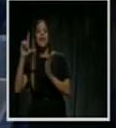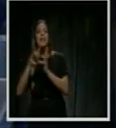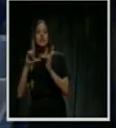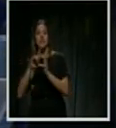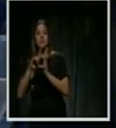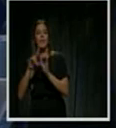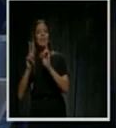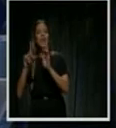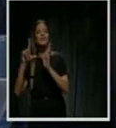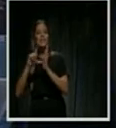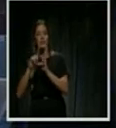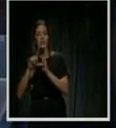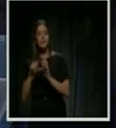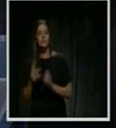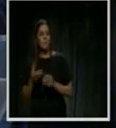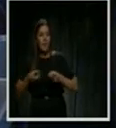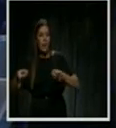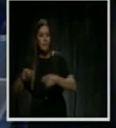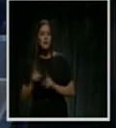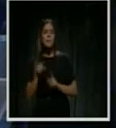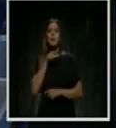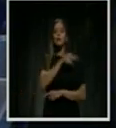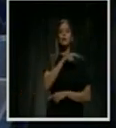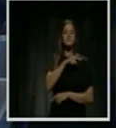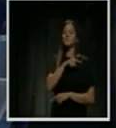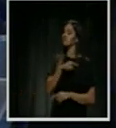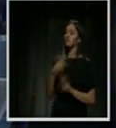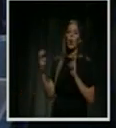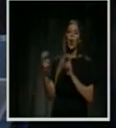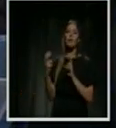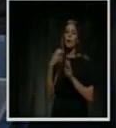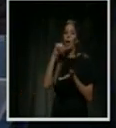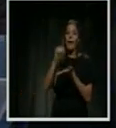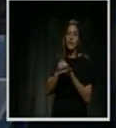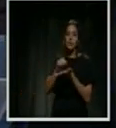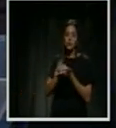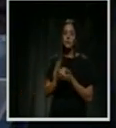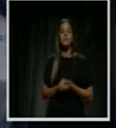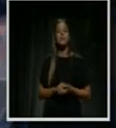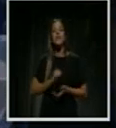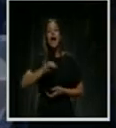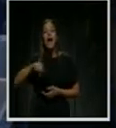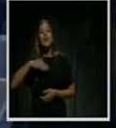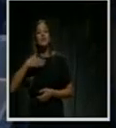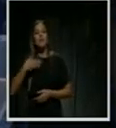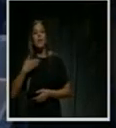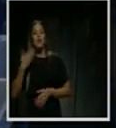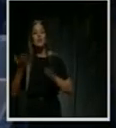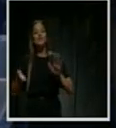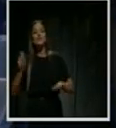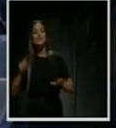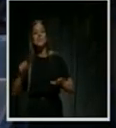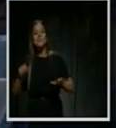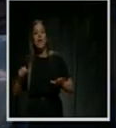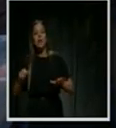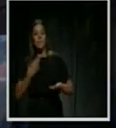ivvota kontrih biex permezz tiegħu ikonna governanza aħjar f'dal-pajjiż, li konna ġustizzja aħjar